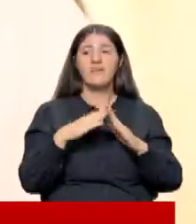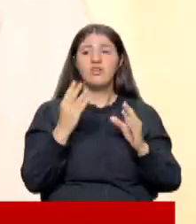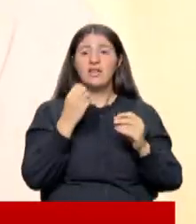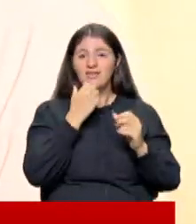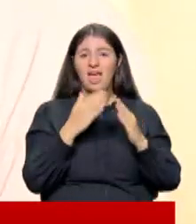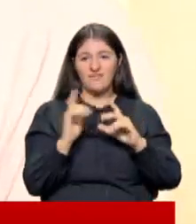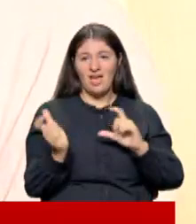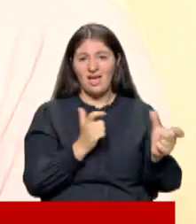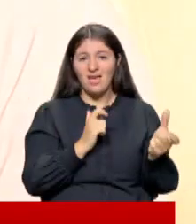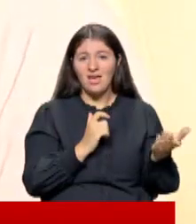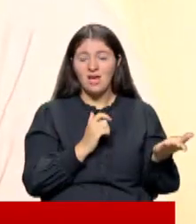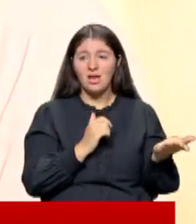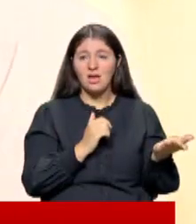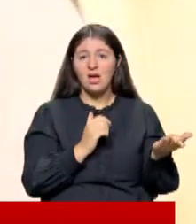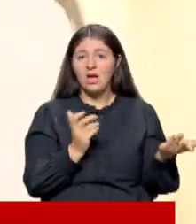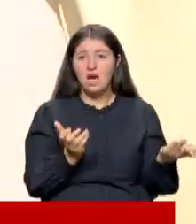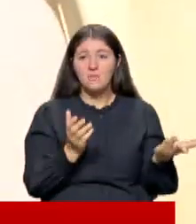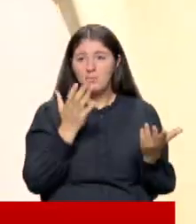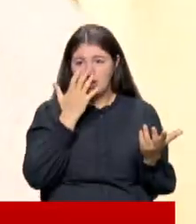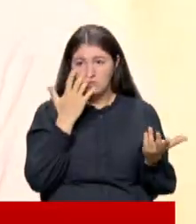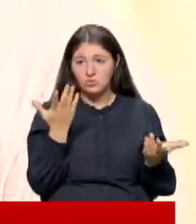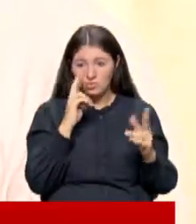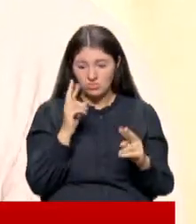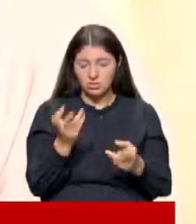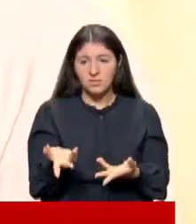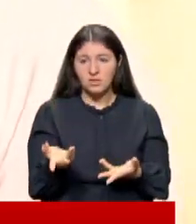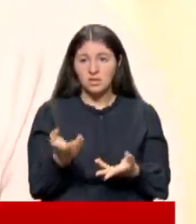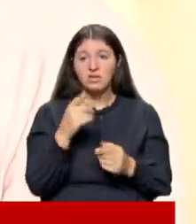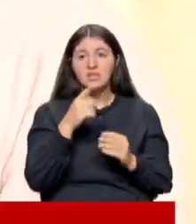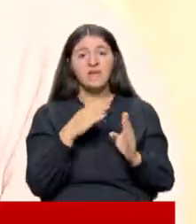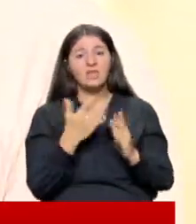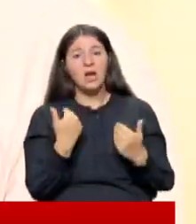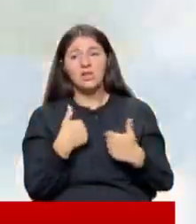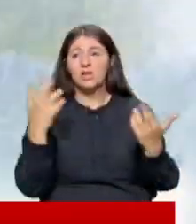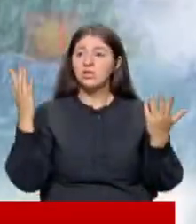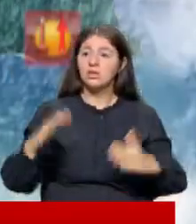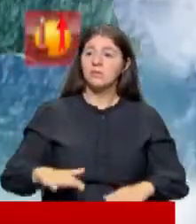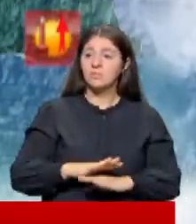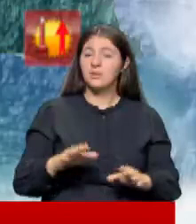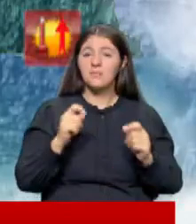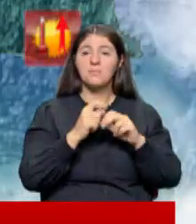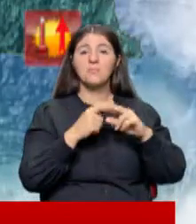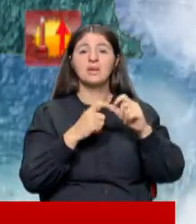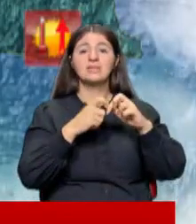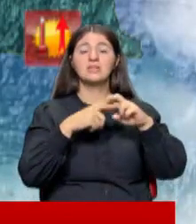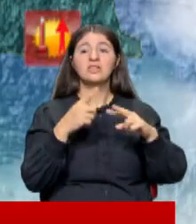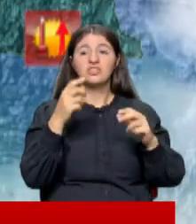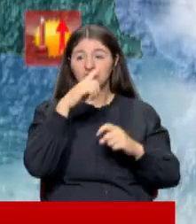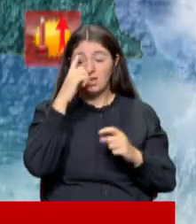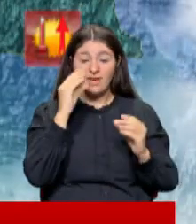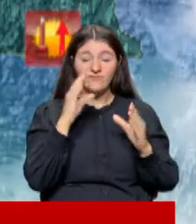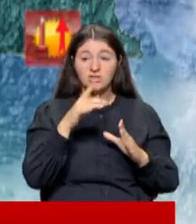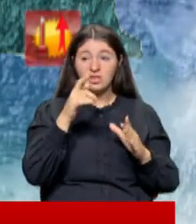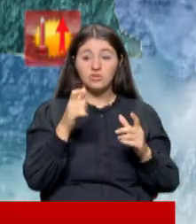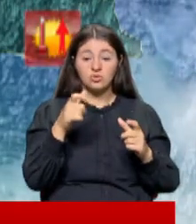konteynırlara alacaklardı ama bekliyoruz işte gördüğünüz gibi Sizin eviniz ne durumda Basra sıcakları Türkiye'de en çok deprem